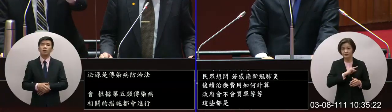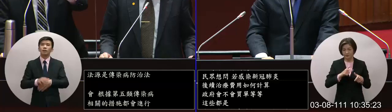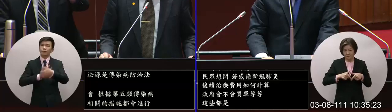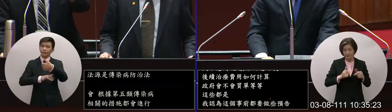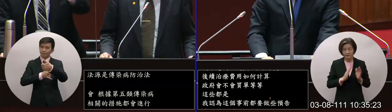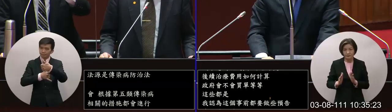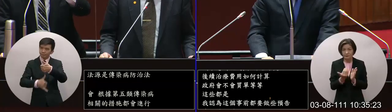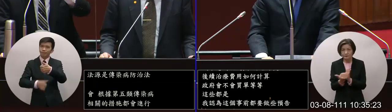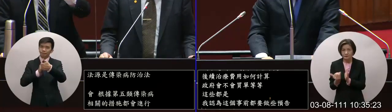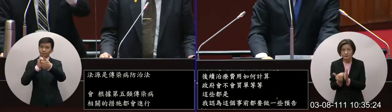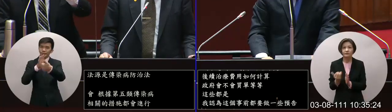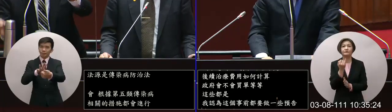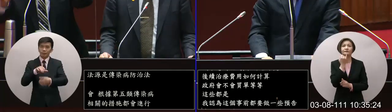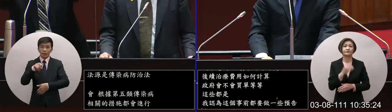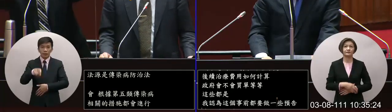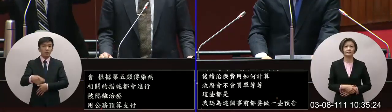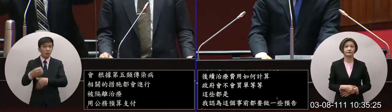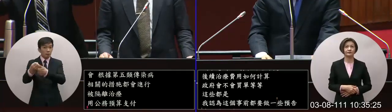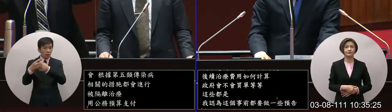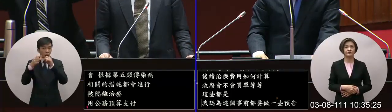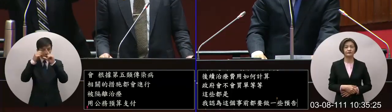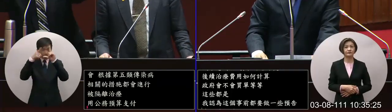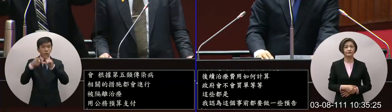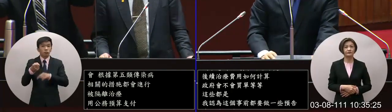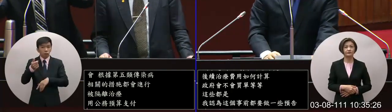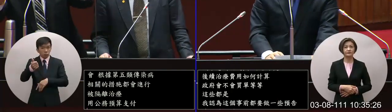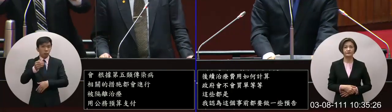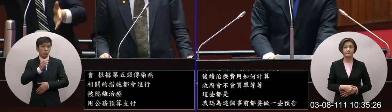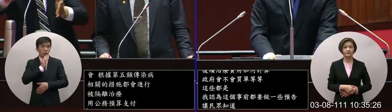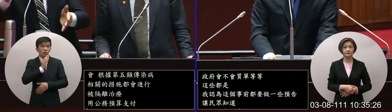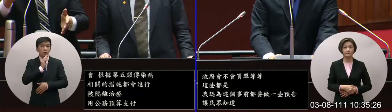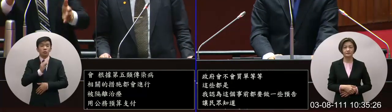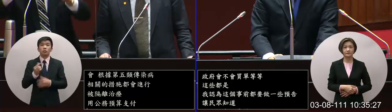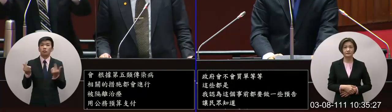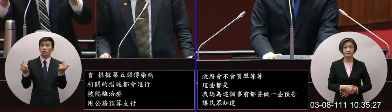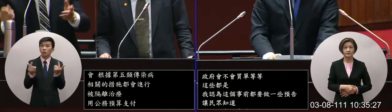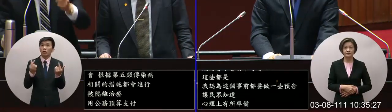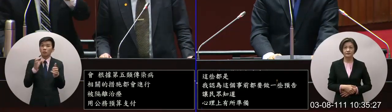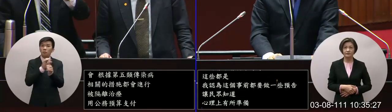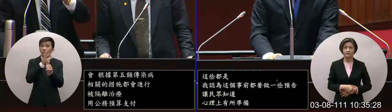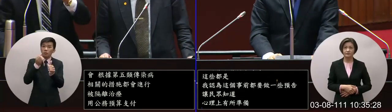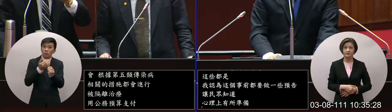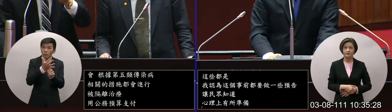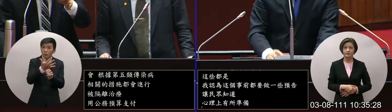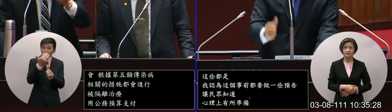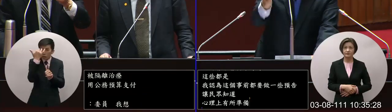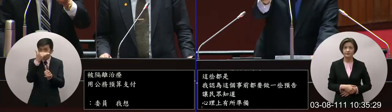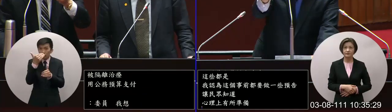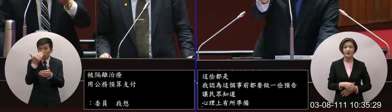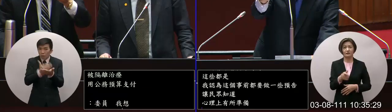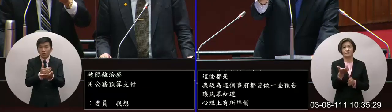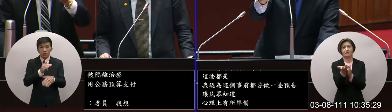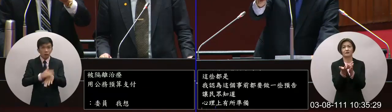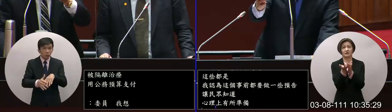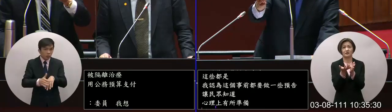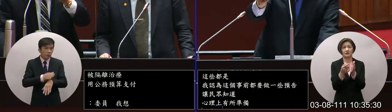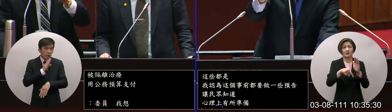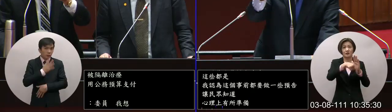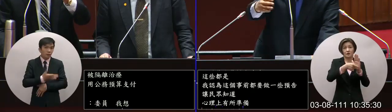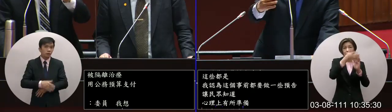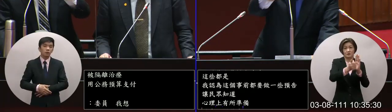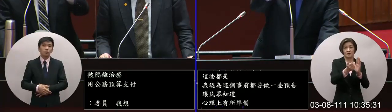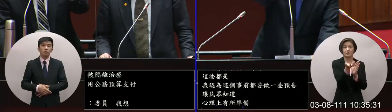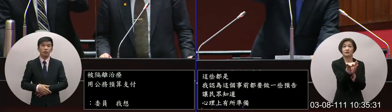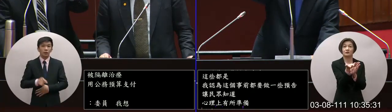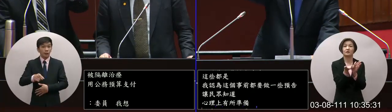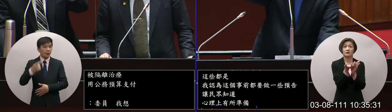员，我想你的是好意的，就是。防疫会不会突然停止啊？什么？是不是这意思？ 因为你刚刚院长你说